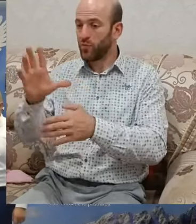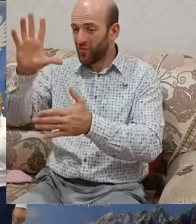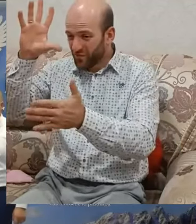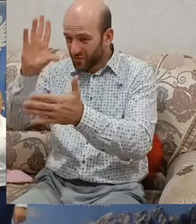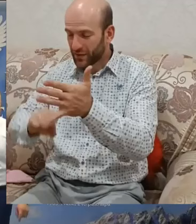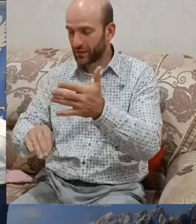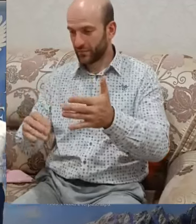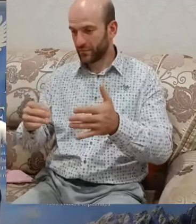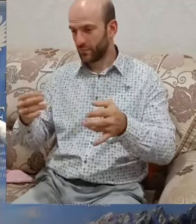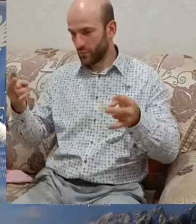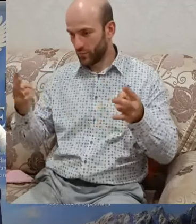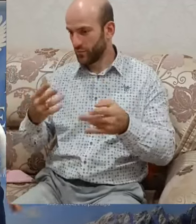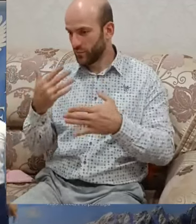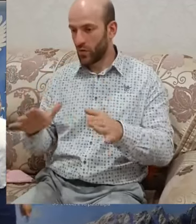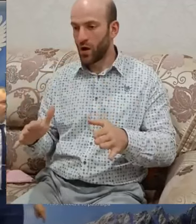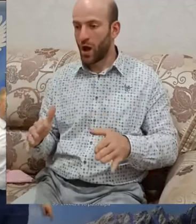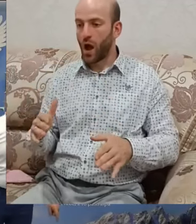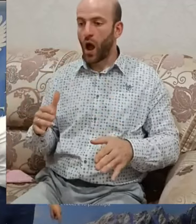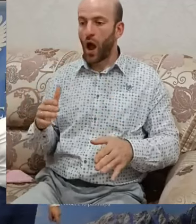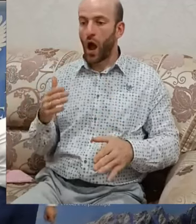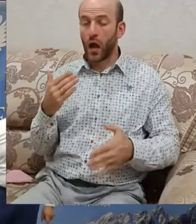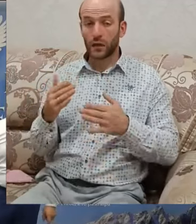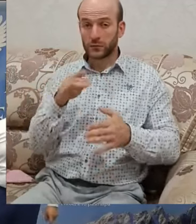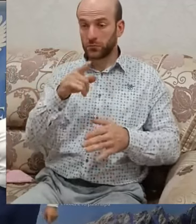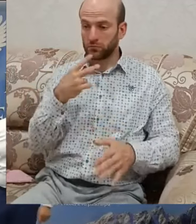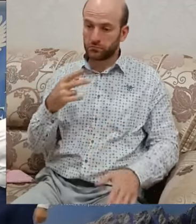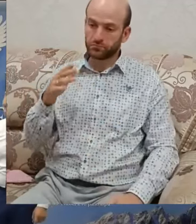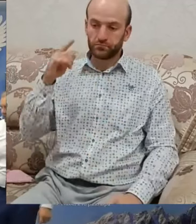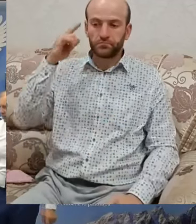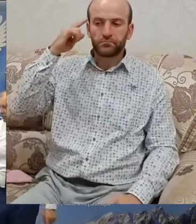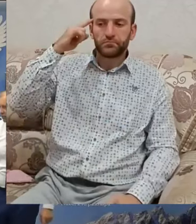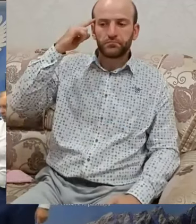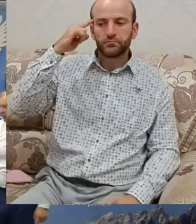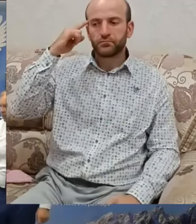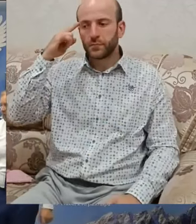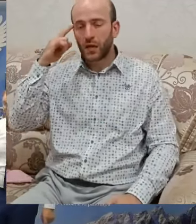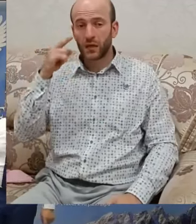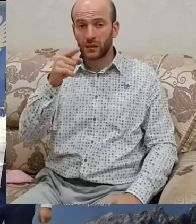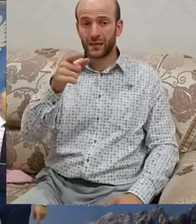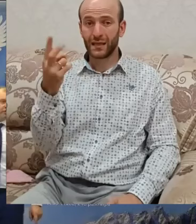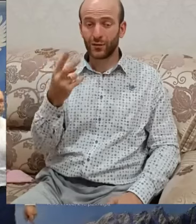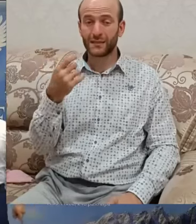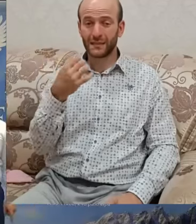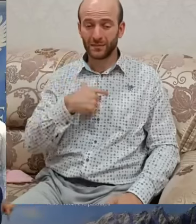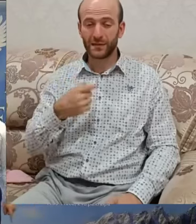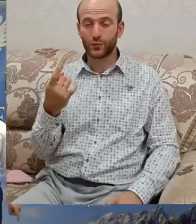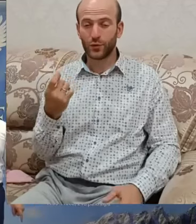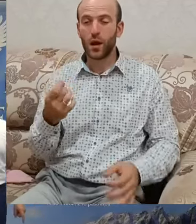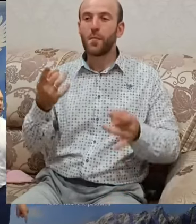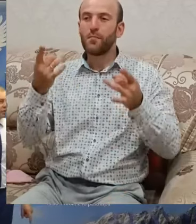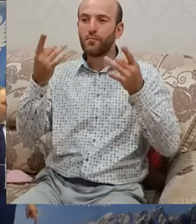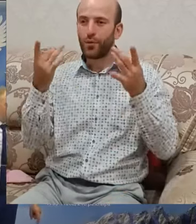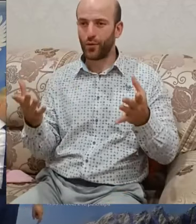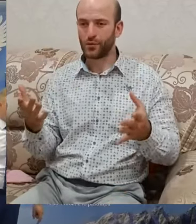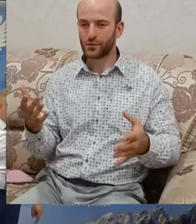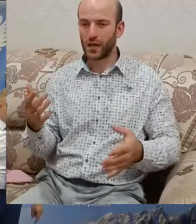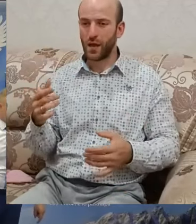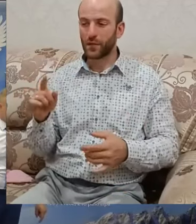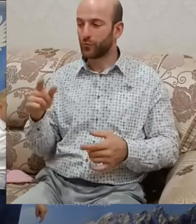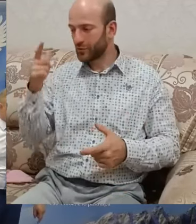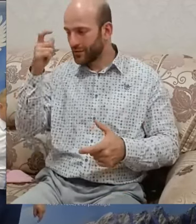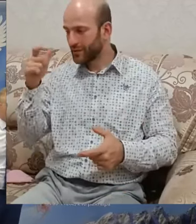Velnės pastatė baidyklės. Dievul rastavėl pugalą. kad jūs neišgirstumėte apreiškimo,